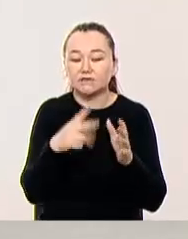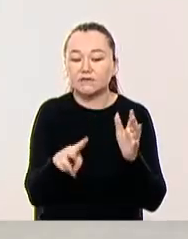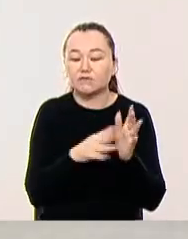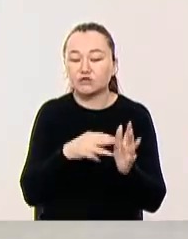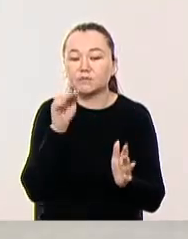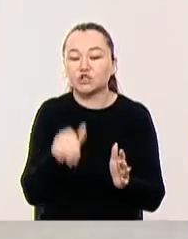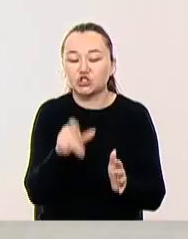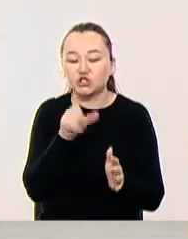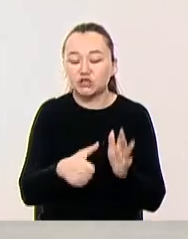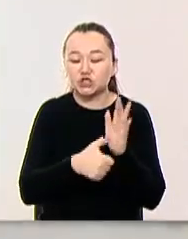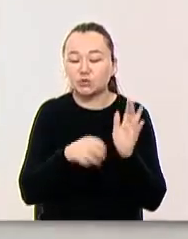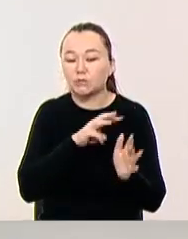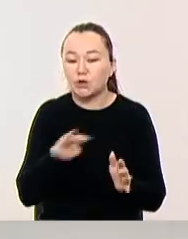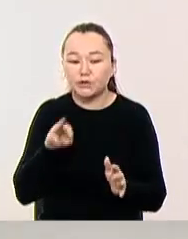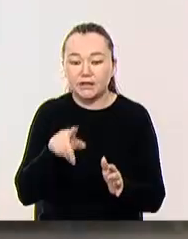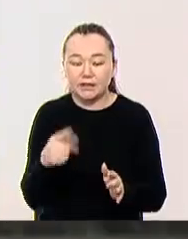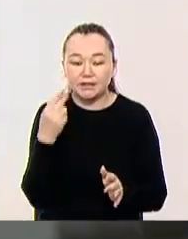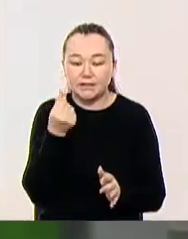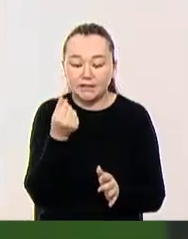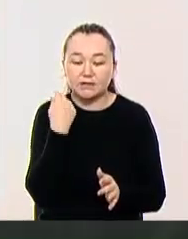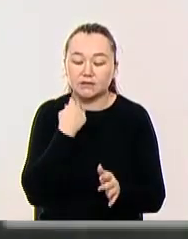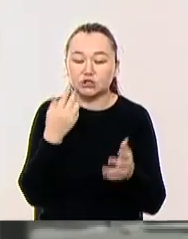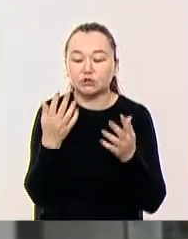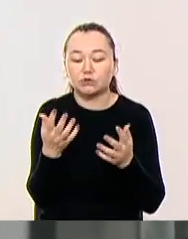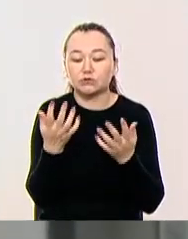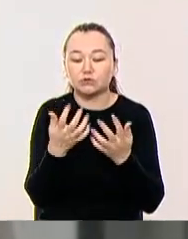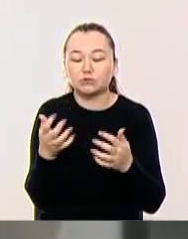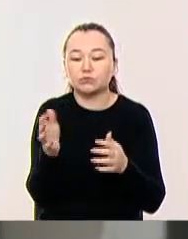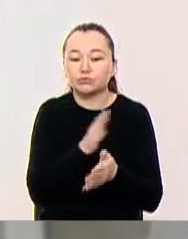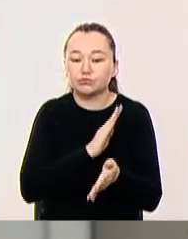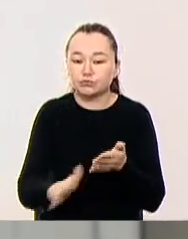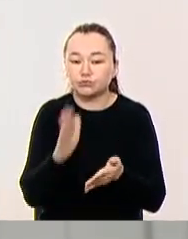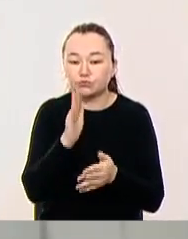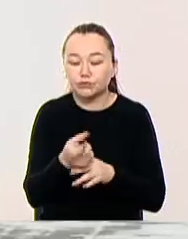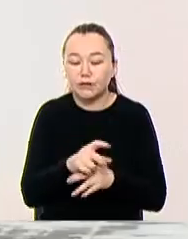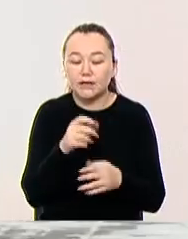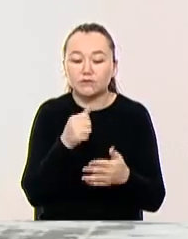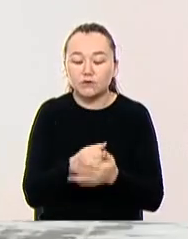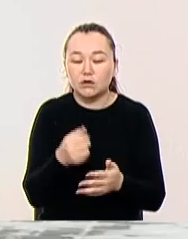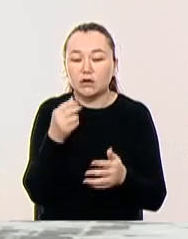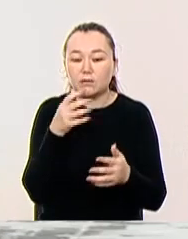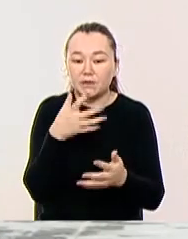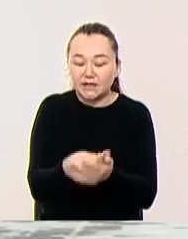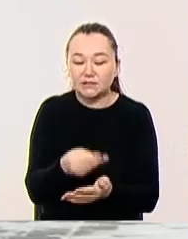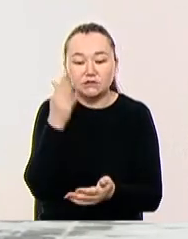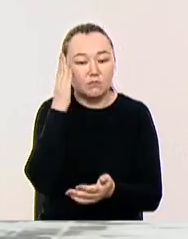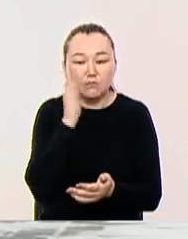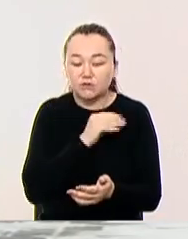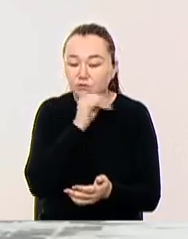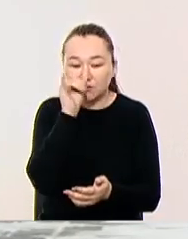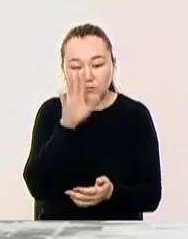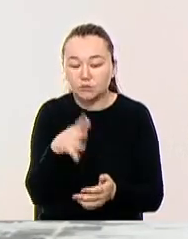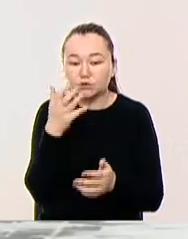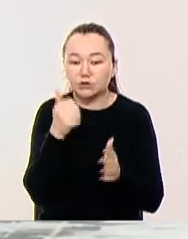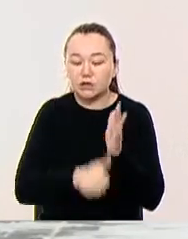adamının 600 milyon tenge qarızı esepten şıqarılat. Sondayaq jıl soñına deyin mikroqarjılıq uyumdar tölew mümkündigi joq